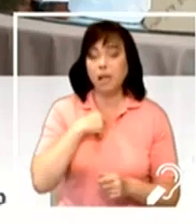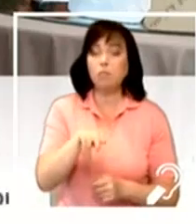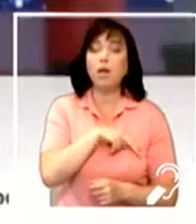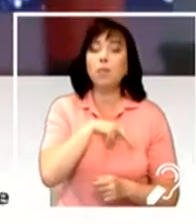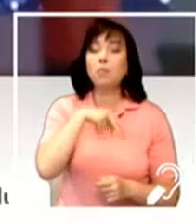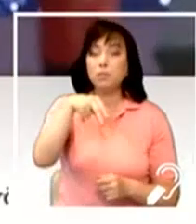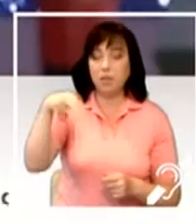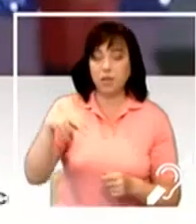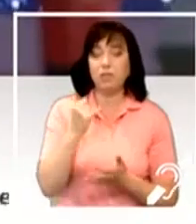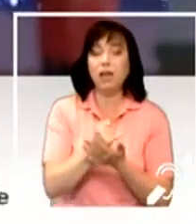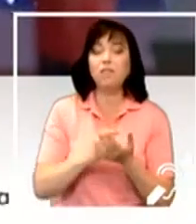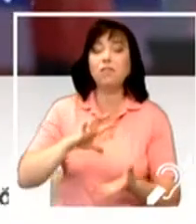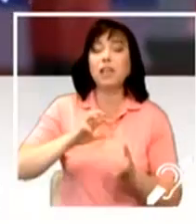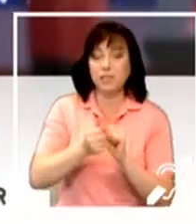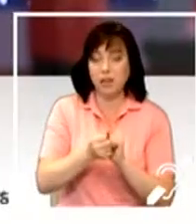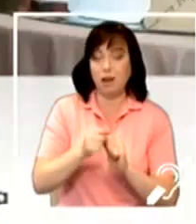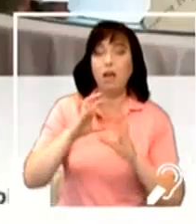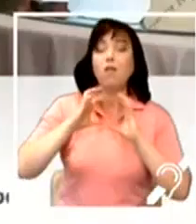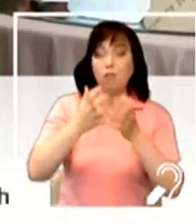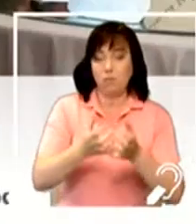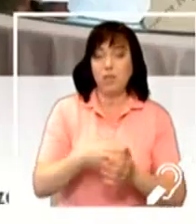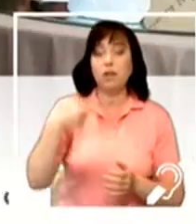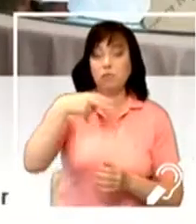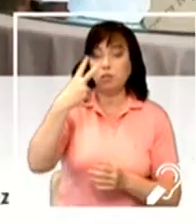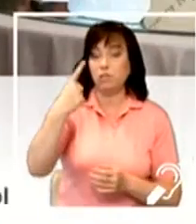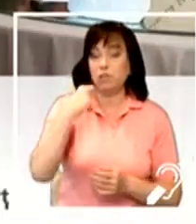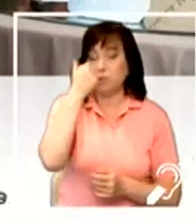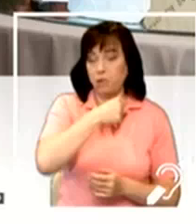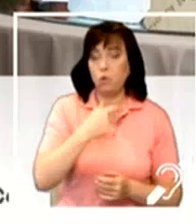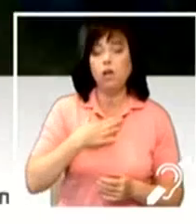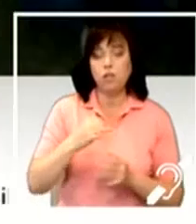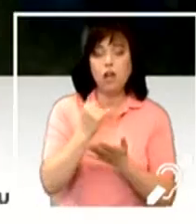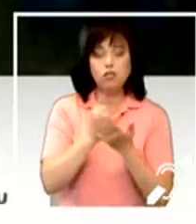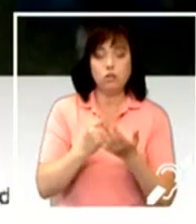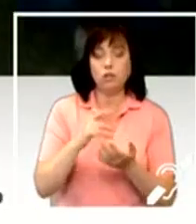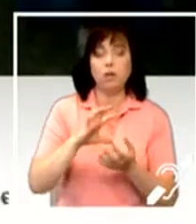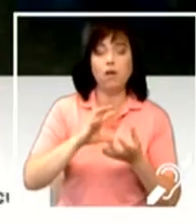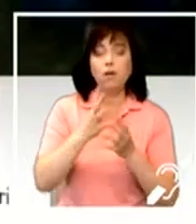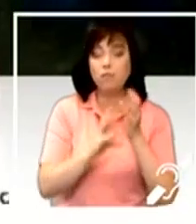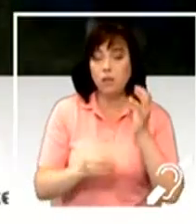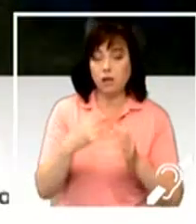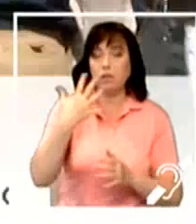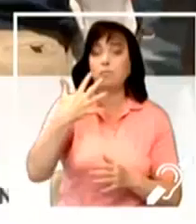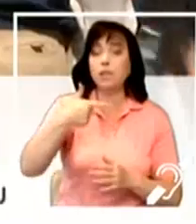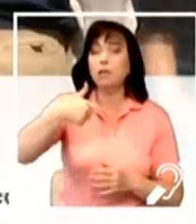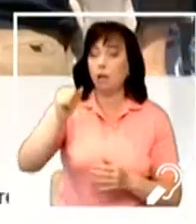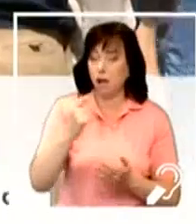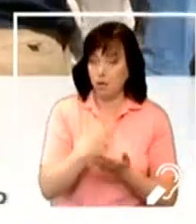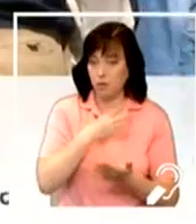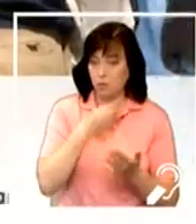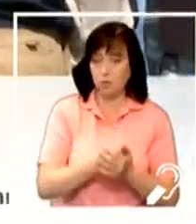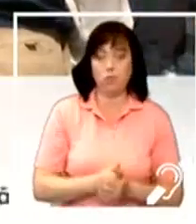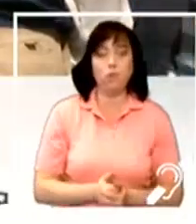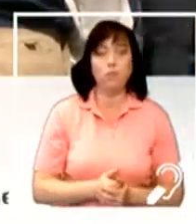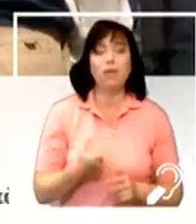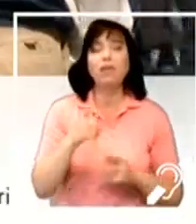lume în anul 2021. Podgoriile noastre se întind pe 500 de hectare. Este o zi bună, frumoasă. Tragi linia și